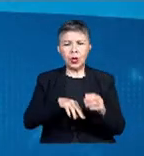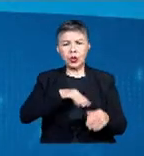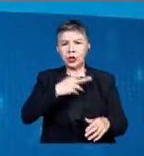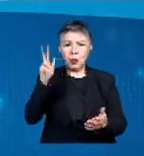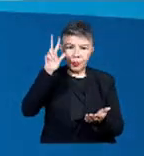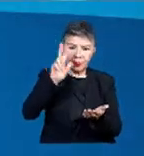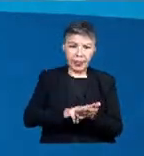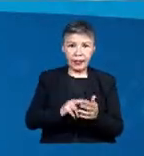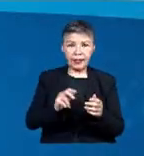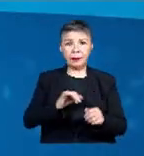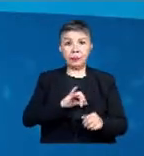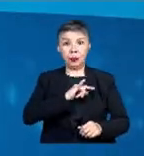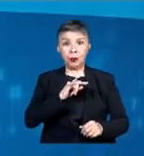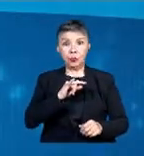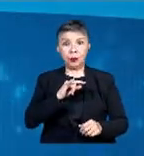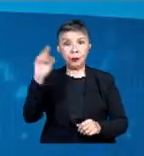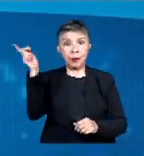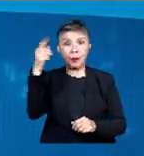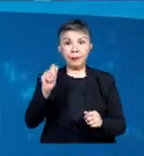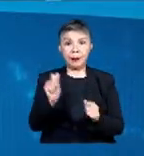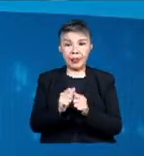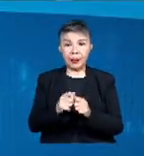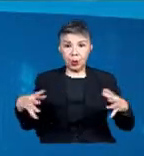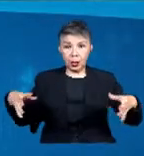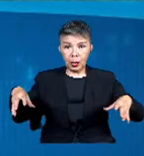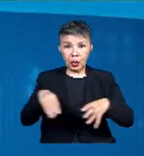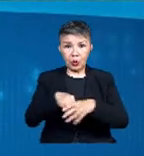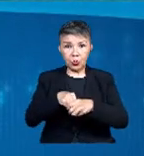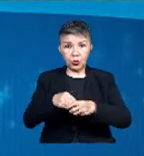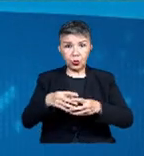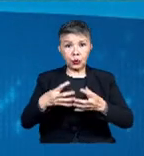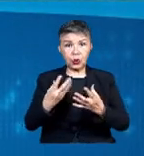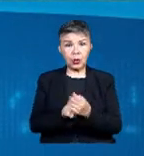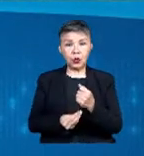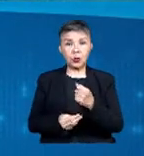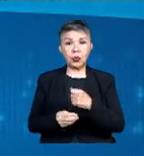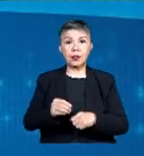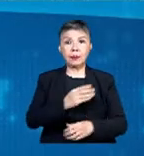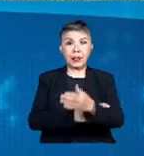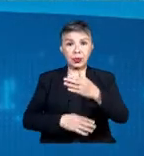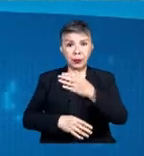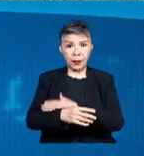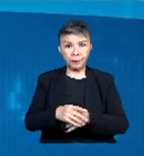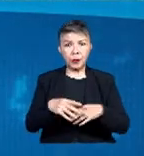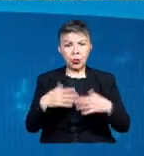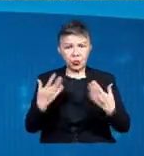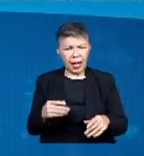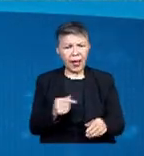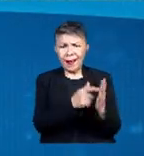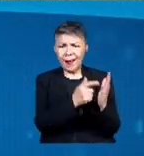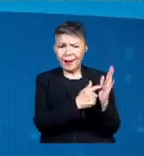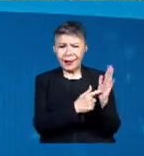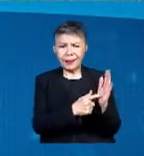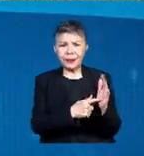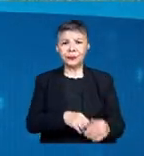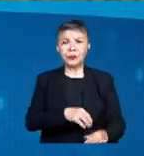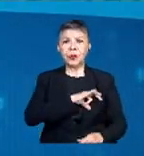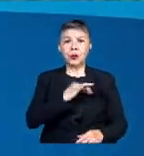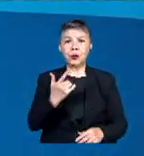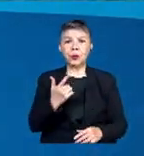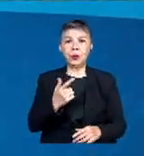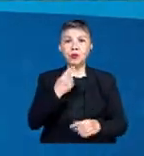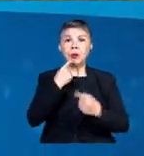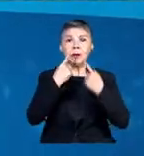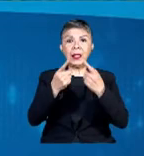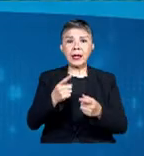oleh pemerintah untuk menginklusikan penyandang disabilitas. Jadi Bapak Presiden selalu bilang, no one left